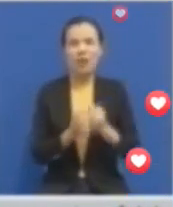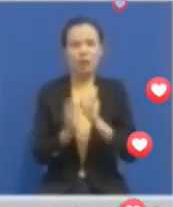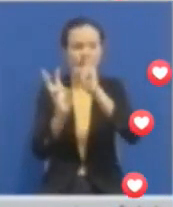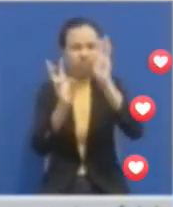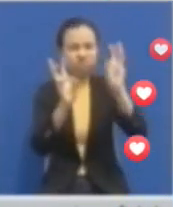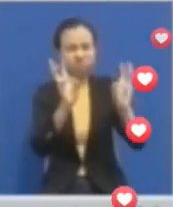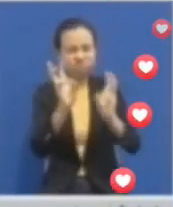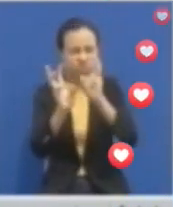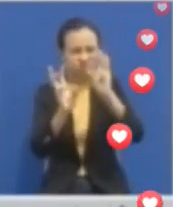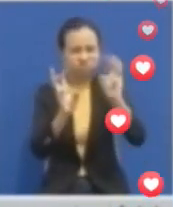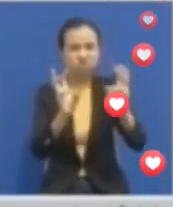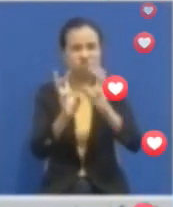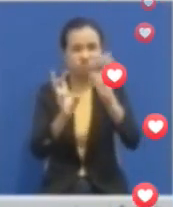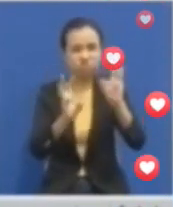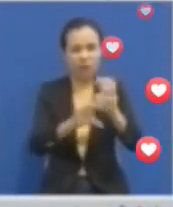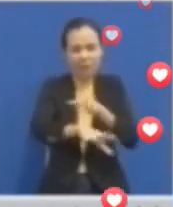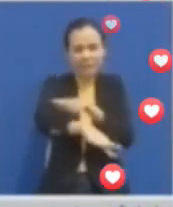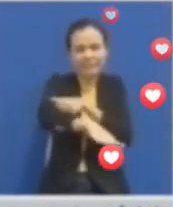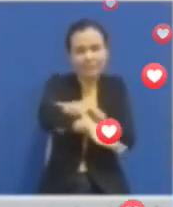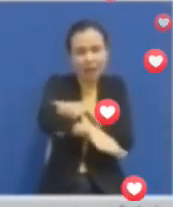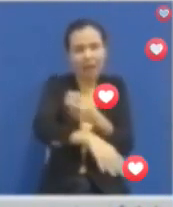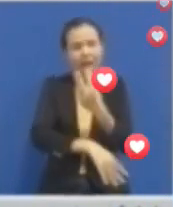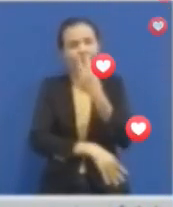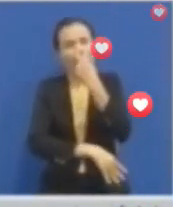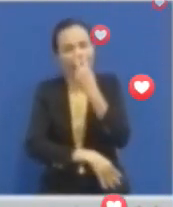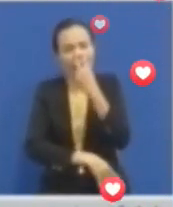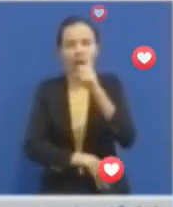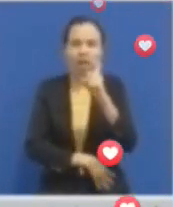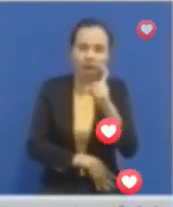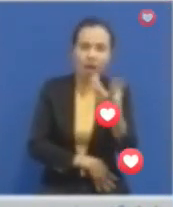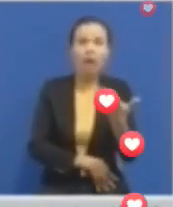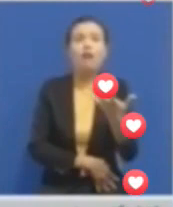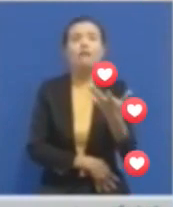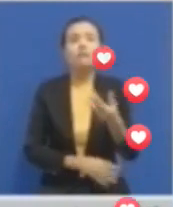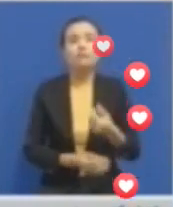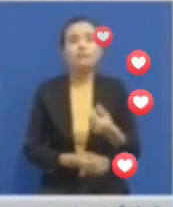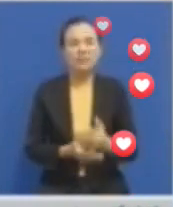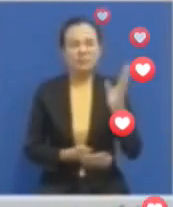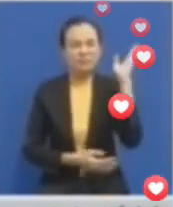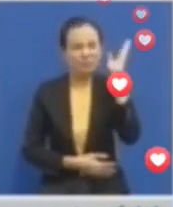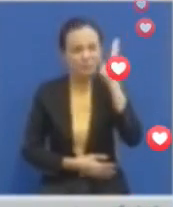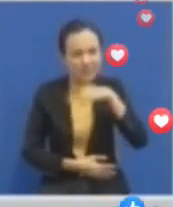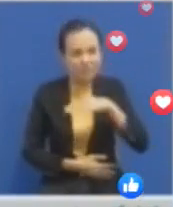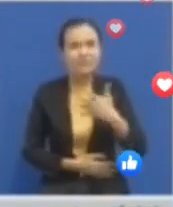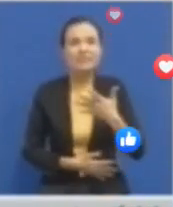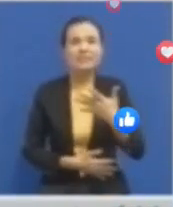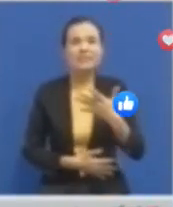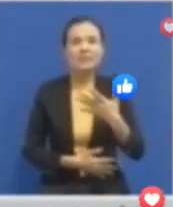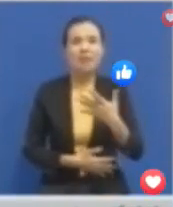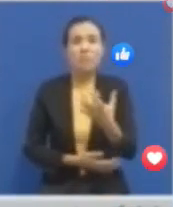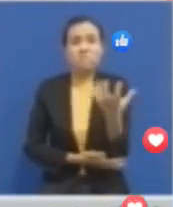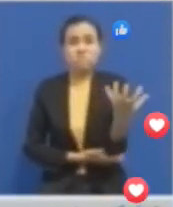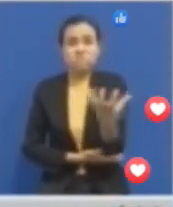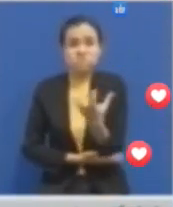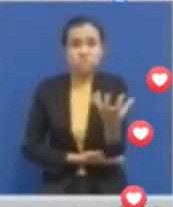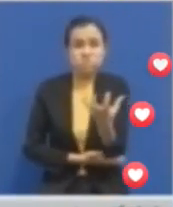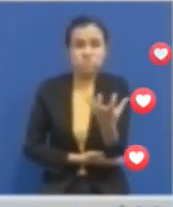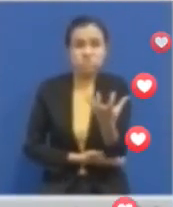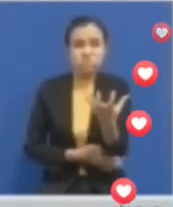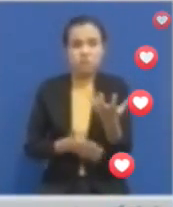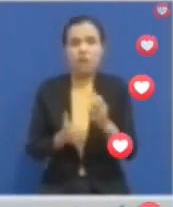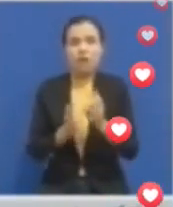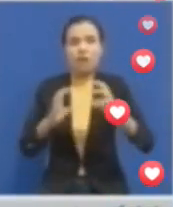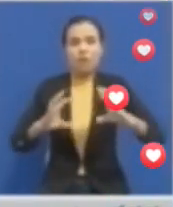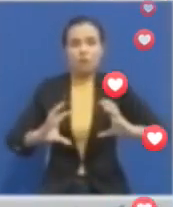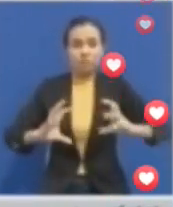คะประชาชนมีผื่นคันหายใจไม่สะดวกนะคะแล้วก็มีกลิ่นเหม็นมีน้ำหนักเกินเวลารถบรรทุกวิ่งเนี่ยจะ